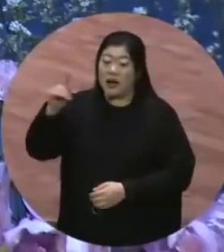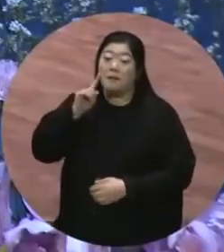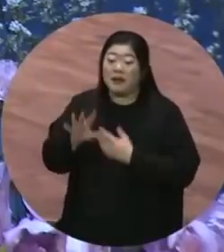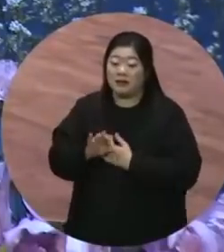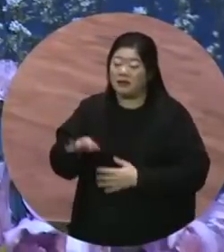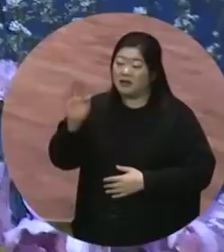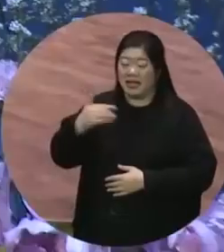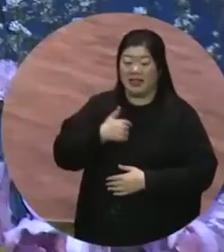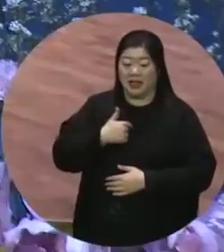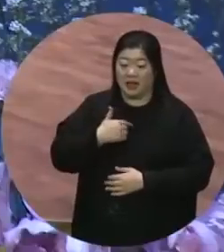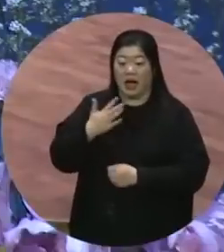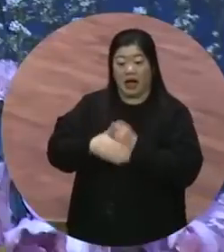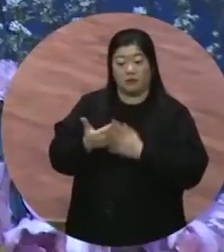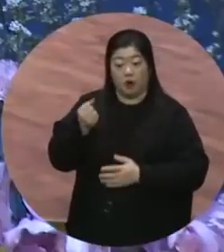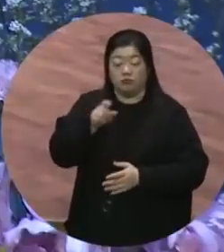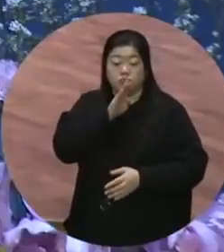책임지시지.